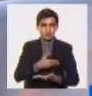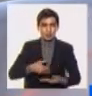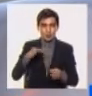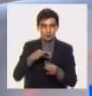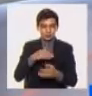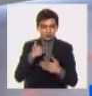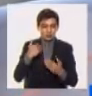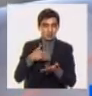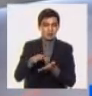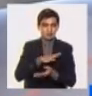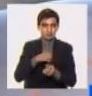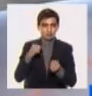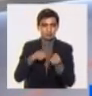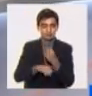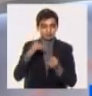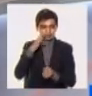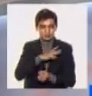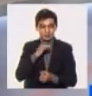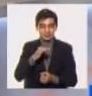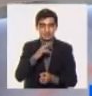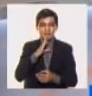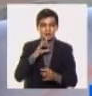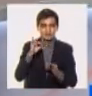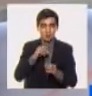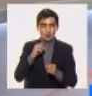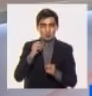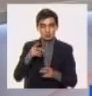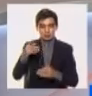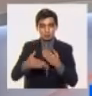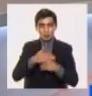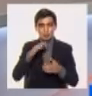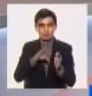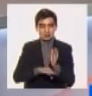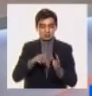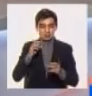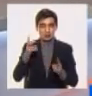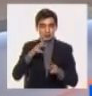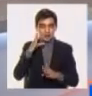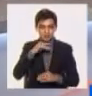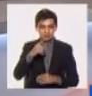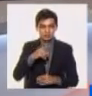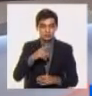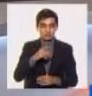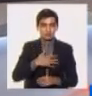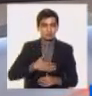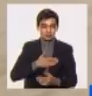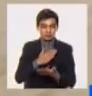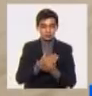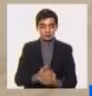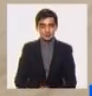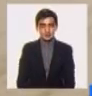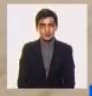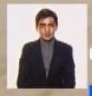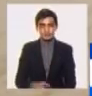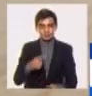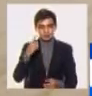близости. Девушка опасается, что дело замнут и обидчик останется безнаказанным. Нина Шапо с подробностями.